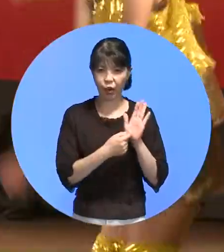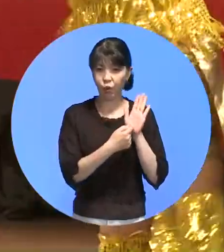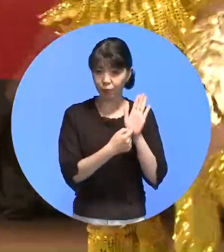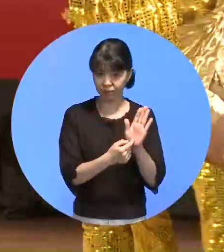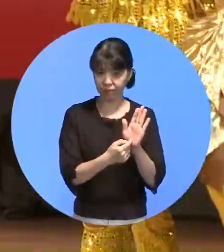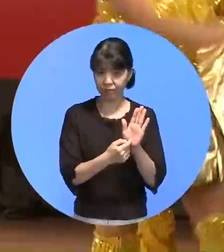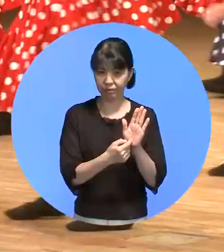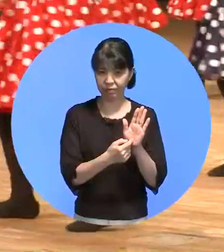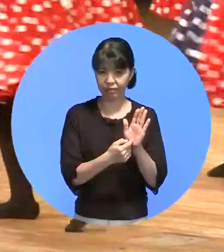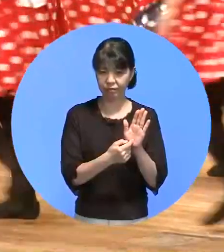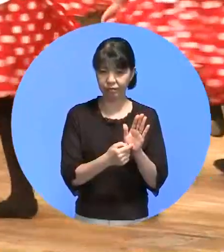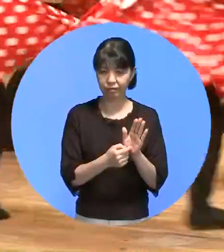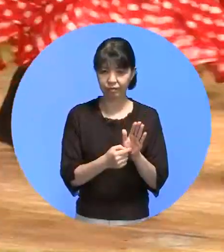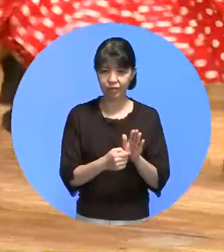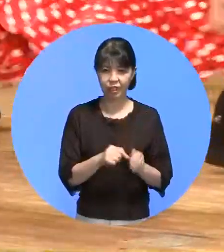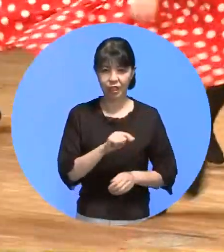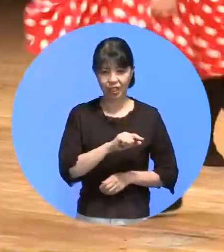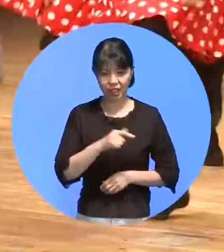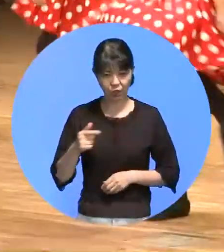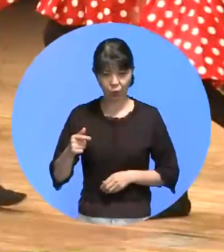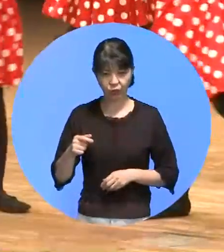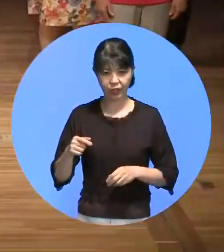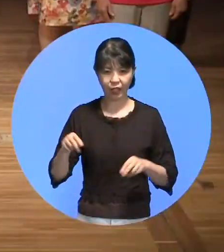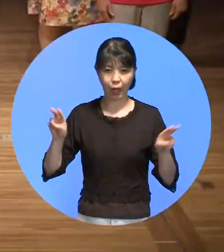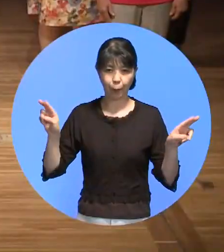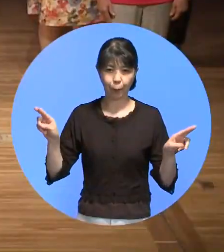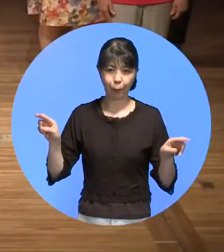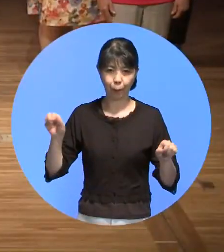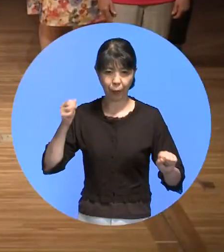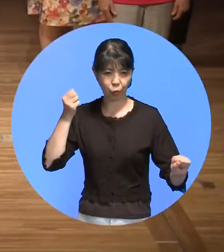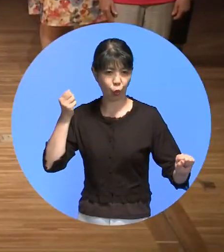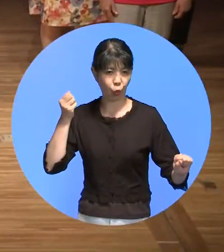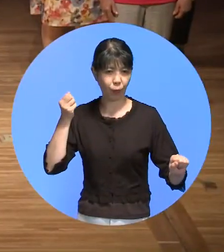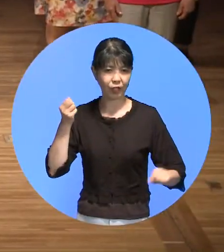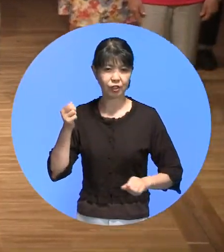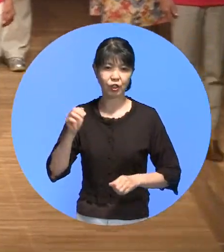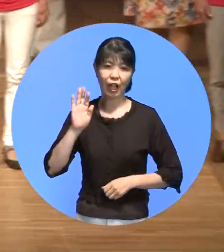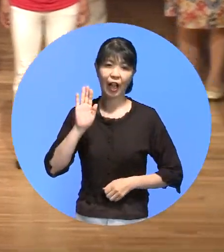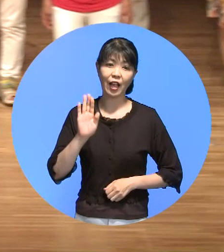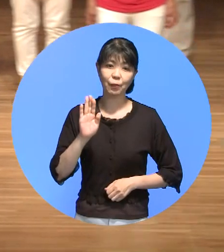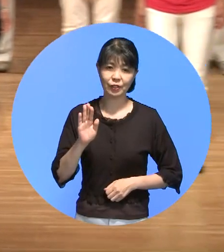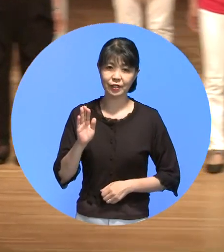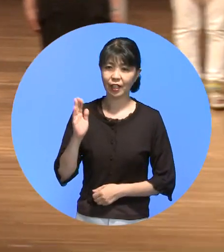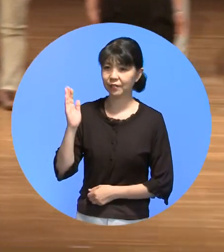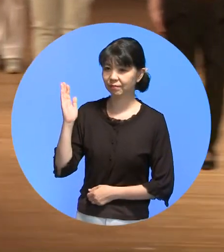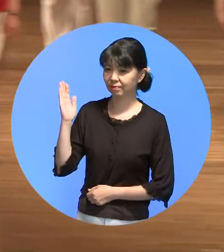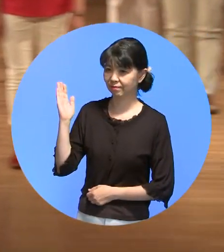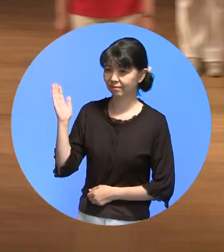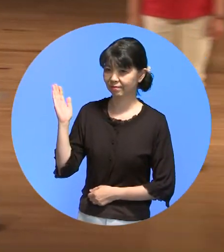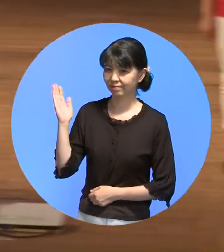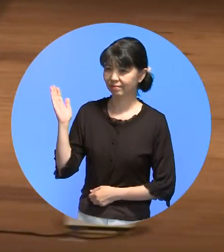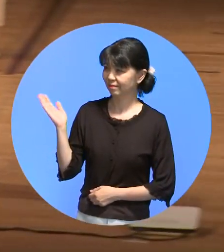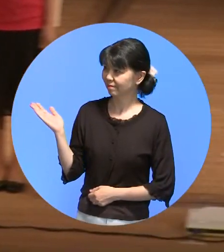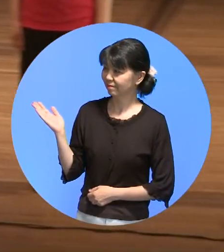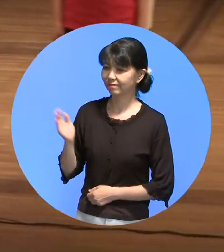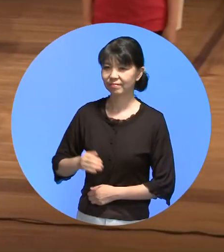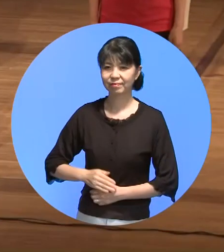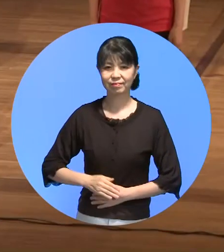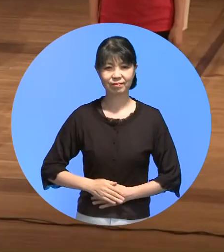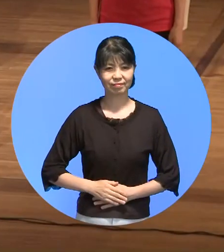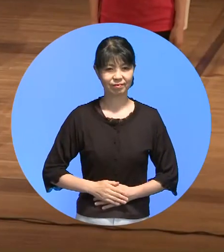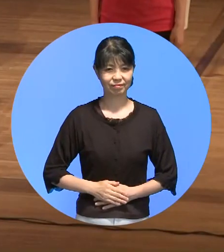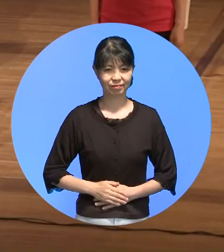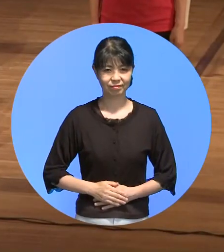各団体が日頃の練習の成果を披露、個性豊かなパフォーマンスを繰り広げ会場を盛り上げました